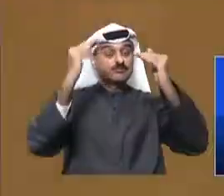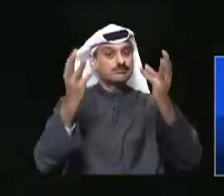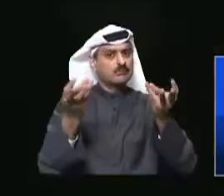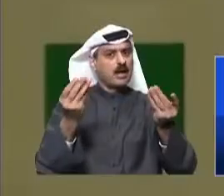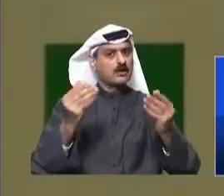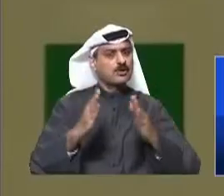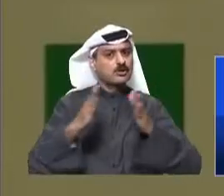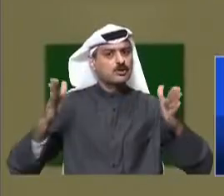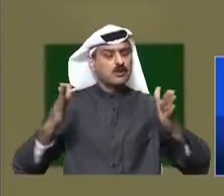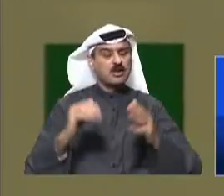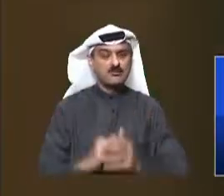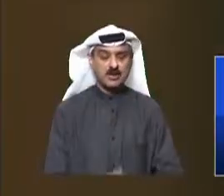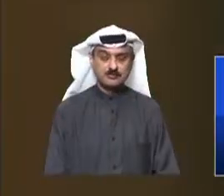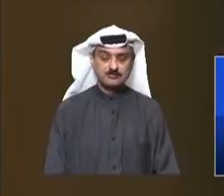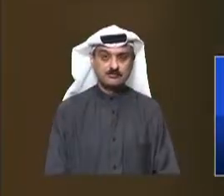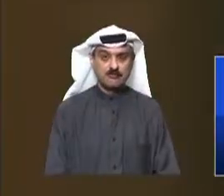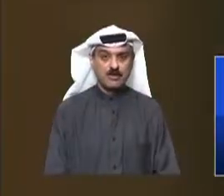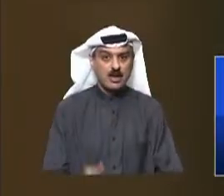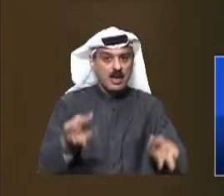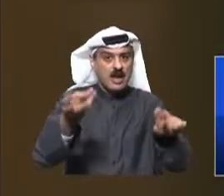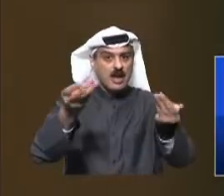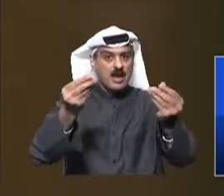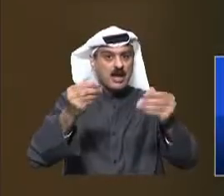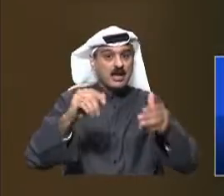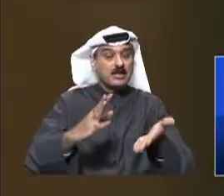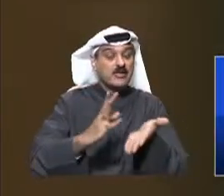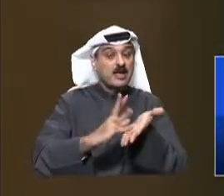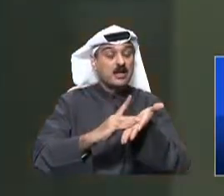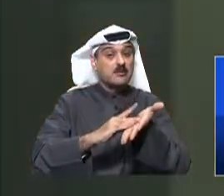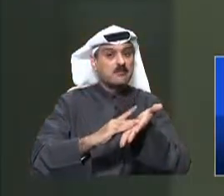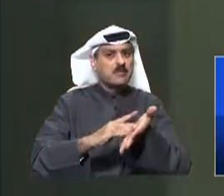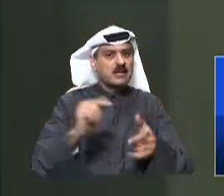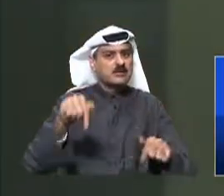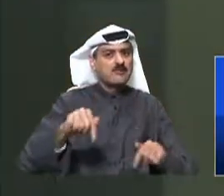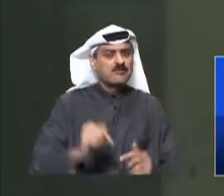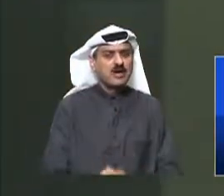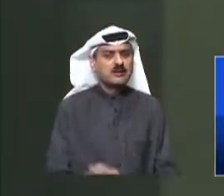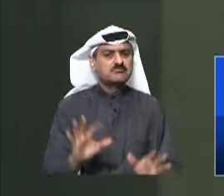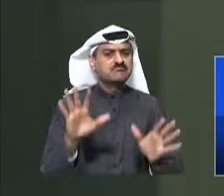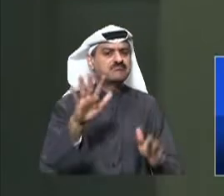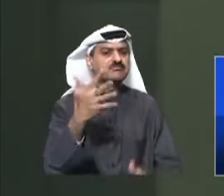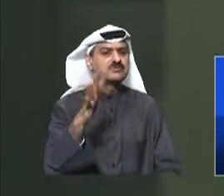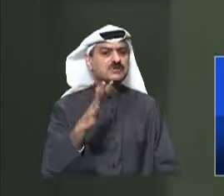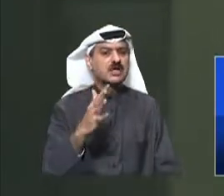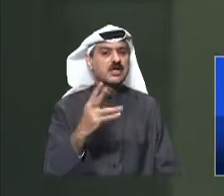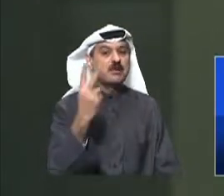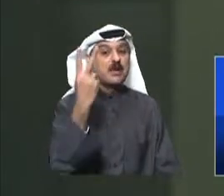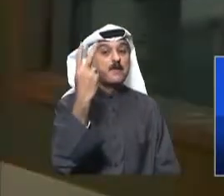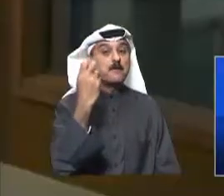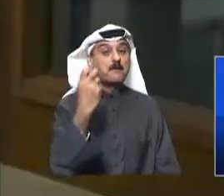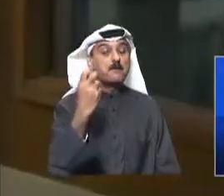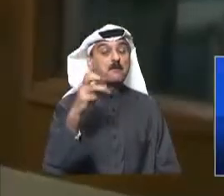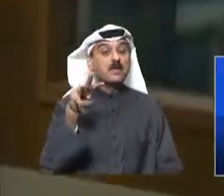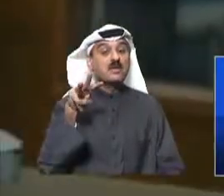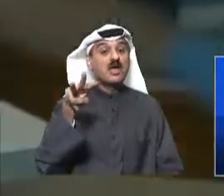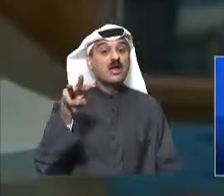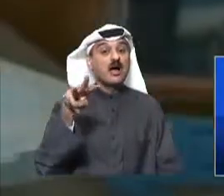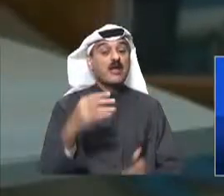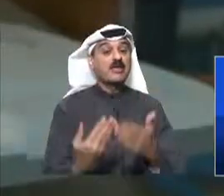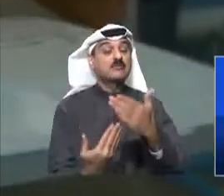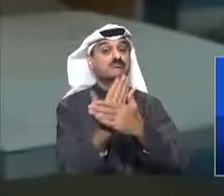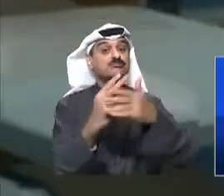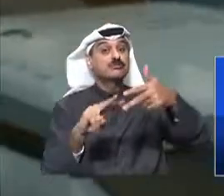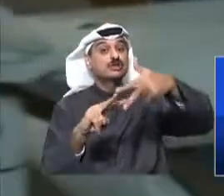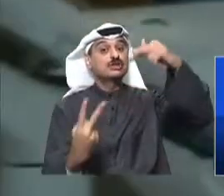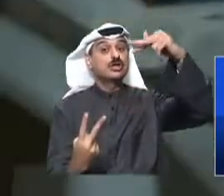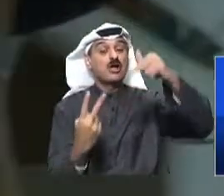الجائحة. وبحسب بيانات المكتب الوطني للإحصاء، فإن ما يقرب من 200,000 حالة منها بمتحور أوميكرون سريع